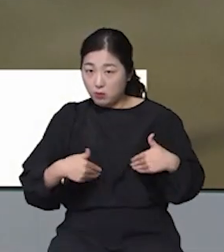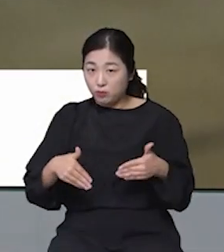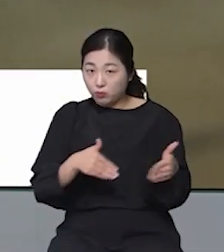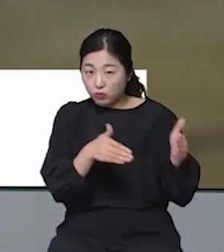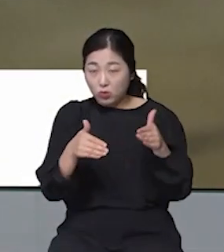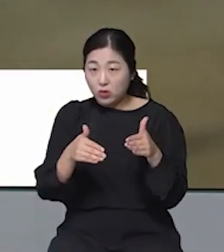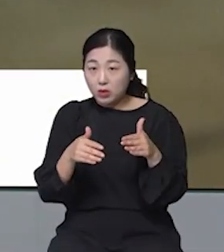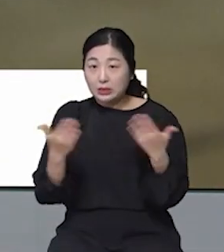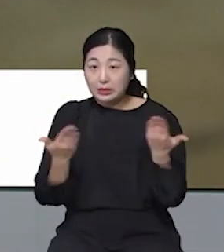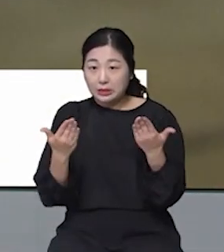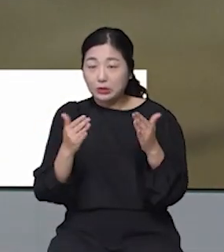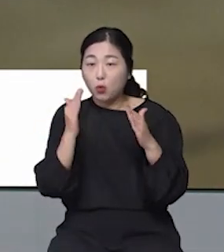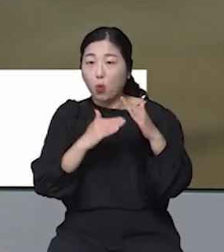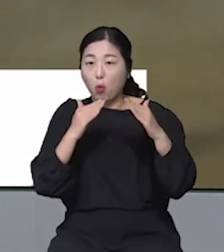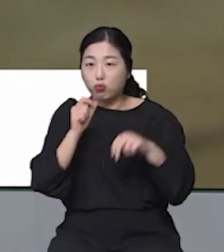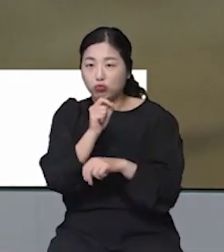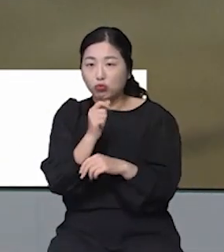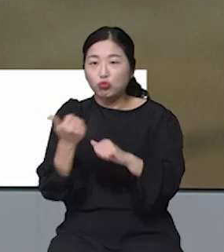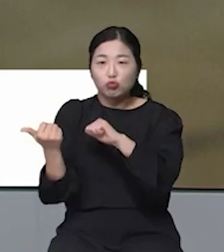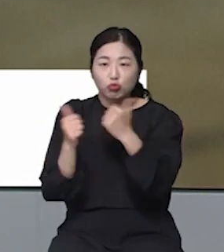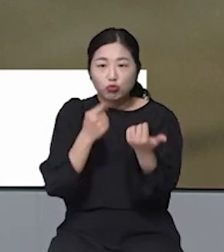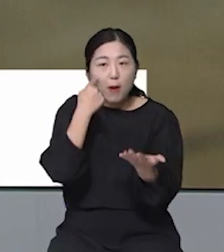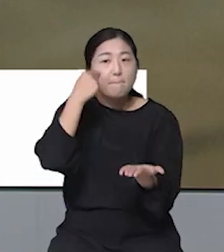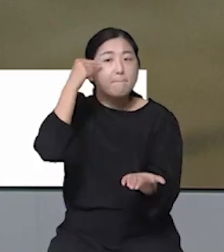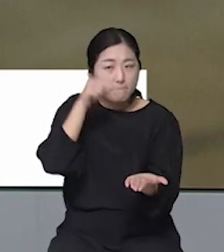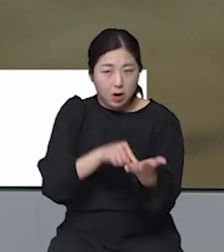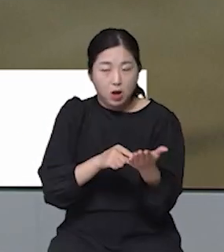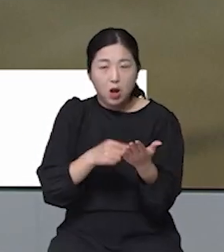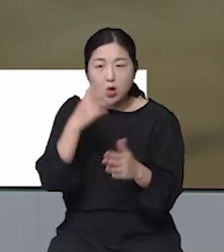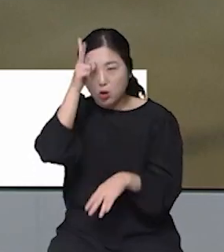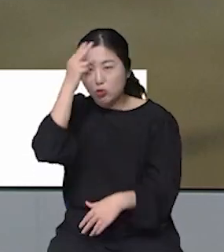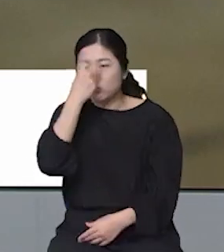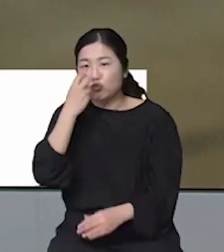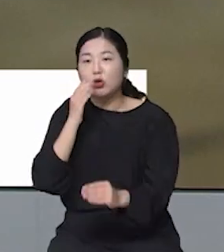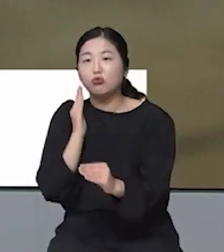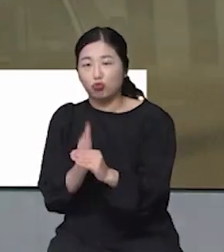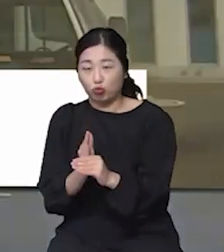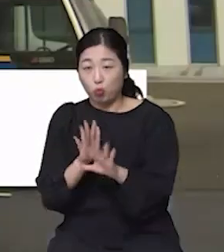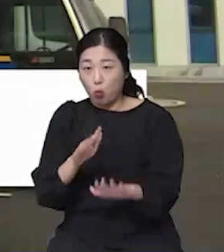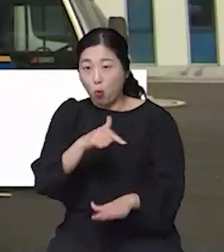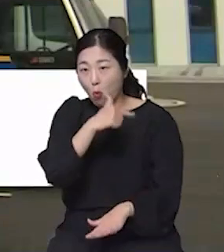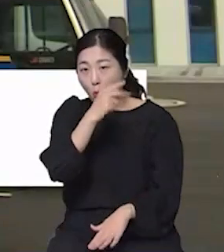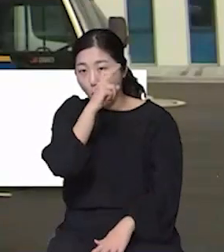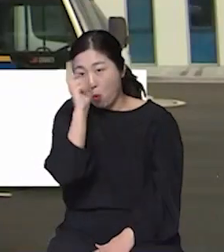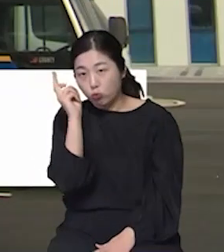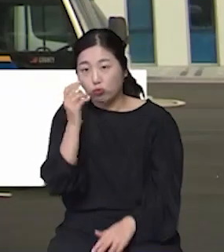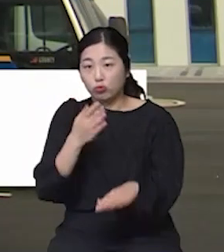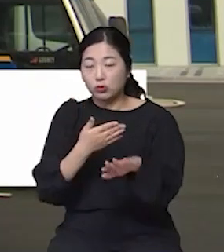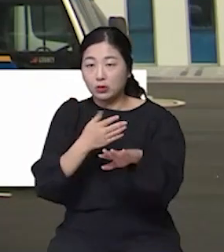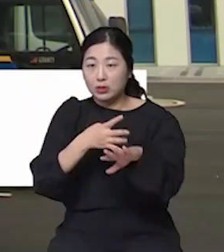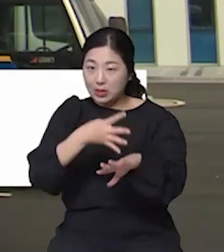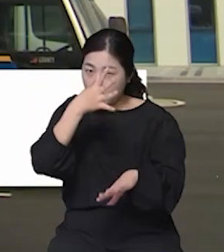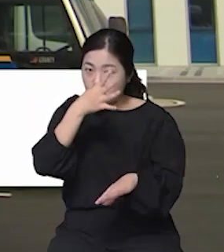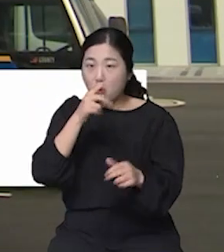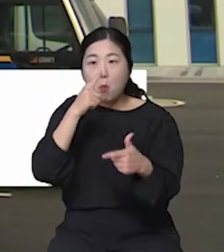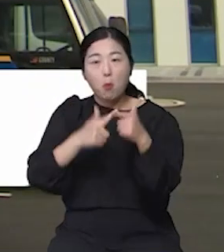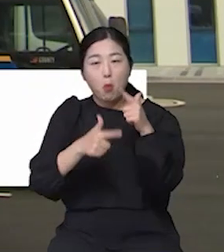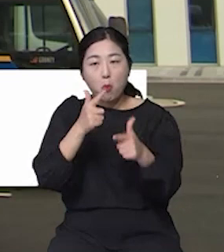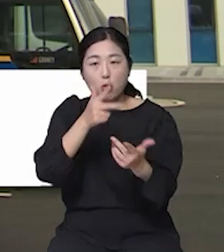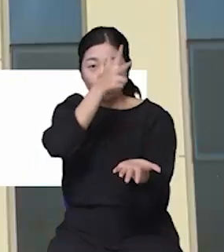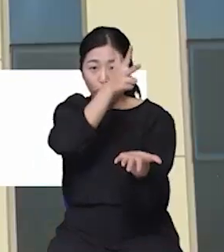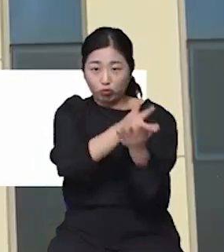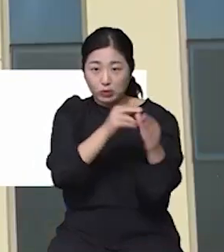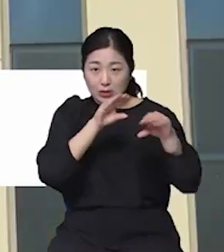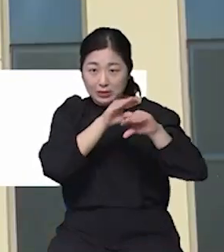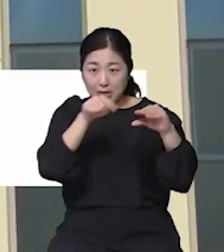전라남도청 현직 공무원이 숨진 채 발견돼 경찰이 수사에 나섰습니다. 오늘 오후 4시쯤 목포시 도심의 한 주차장에